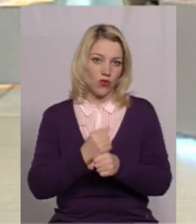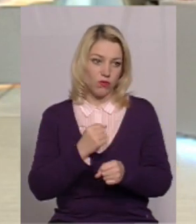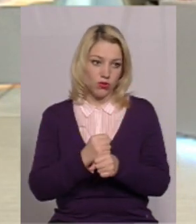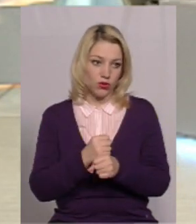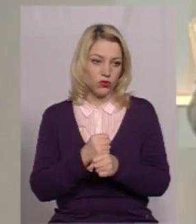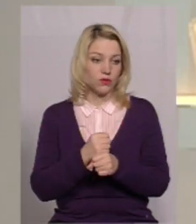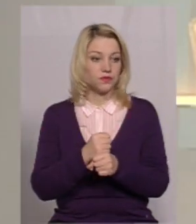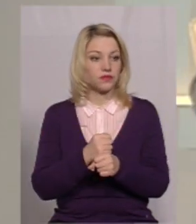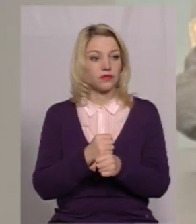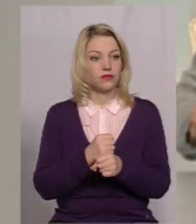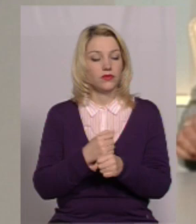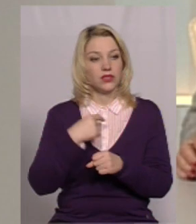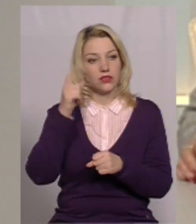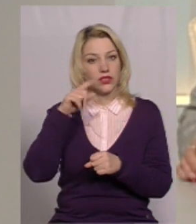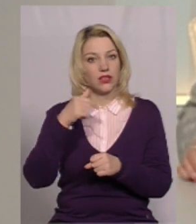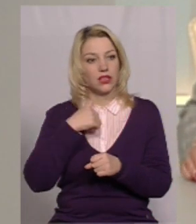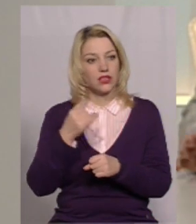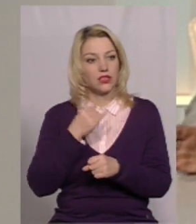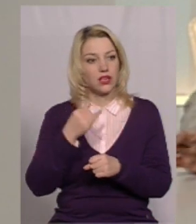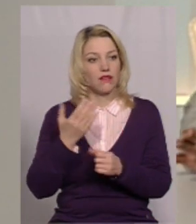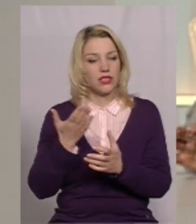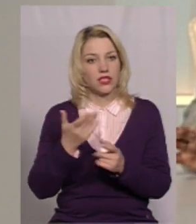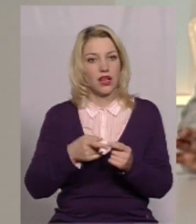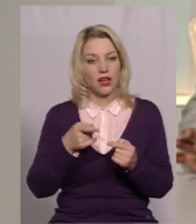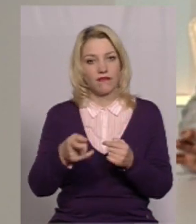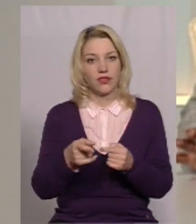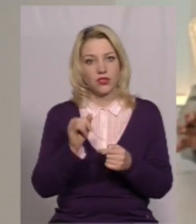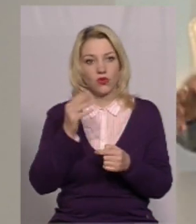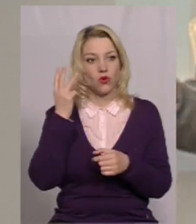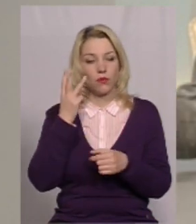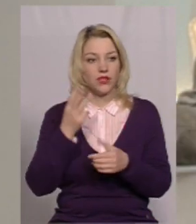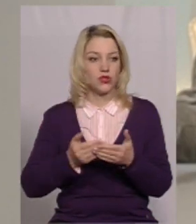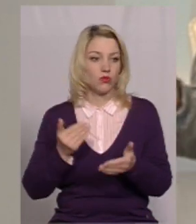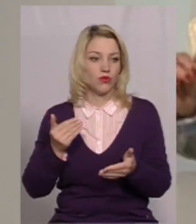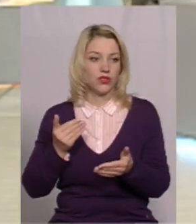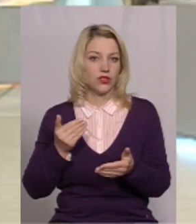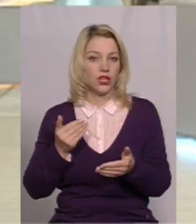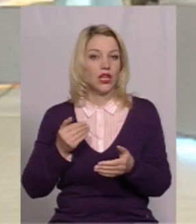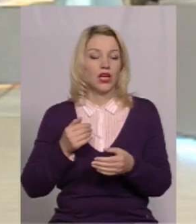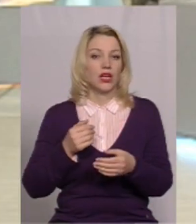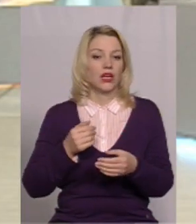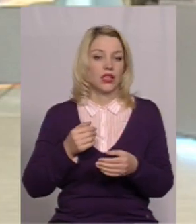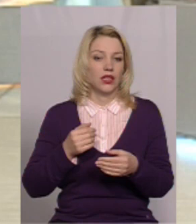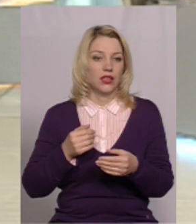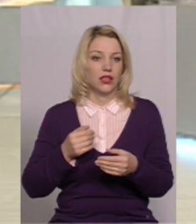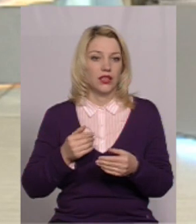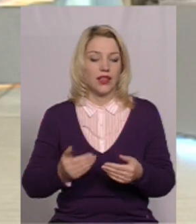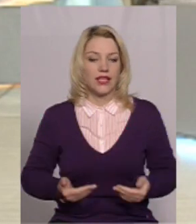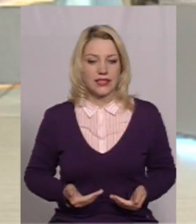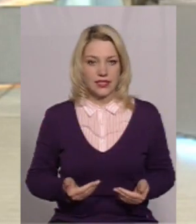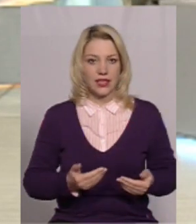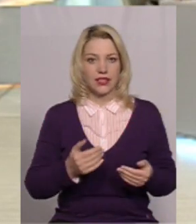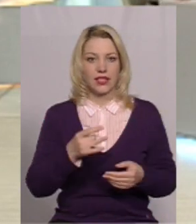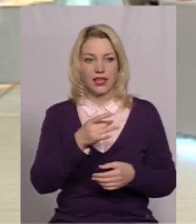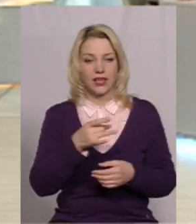Знаєте, от я цікавилася, яка відстань у Хмельницькому від населених